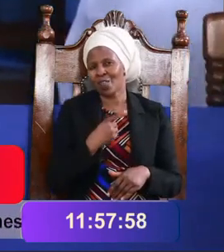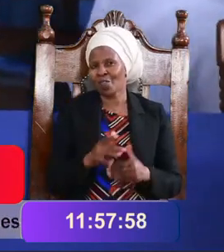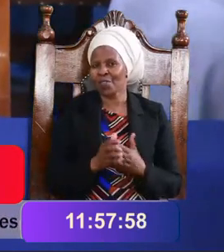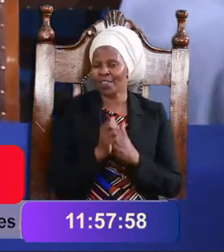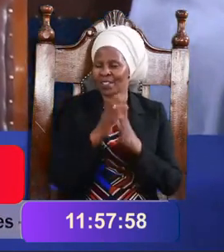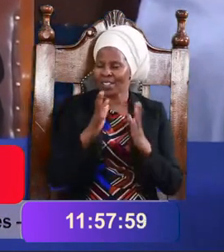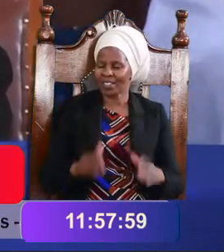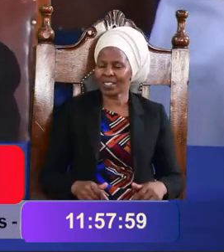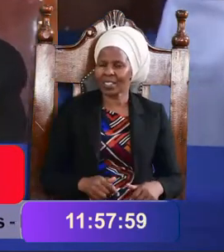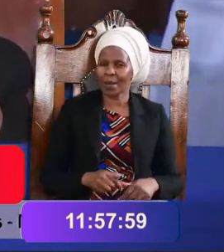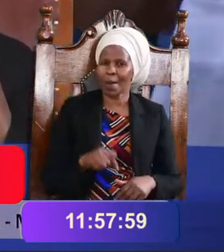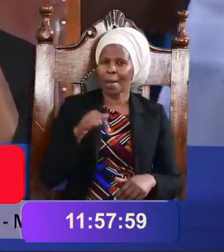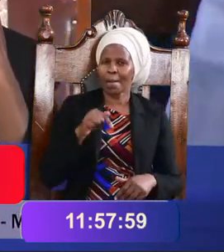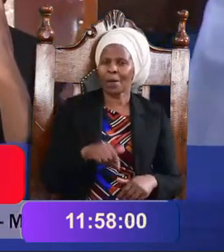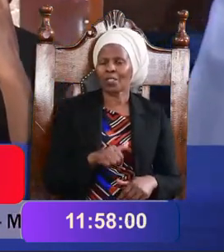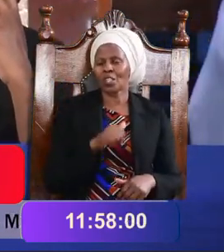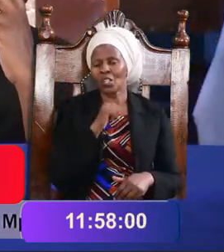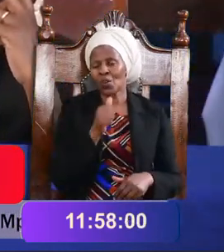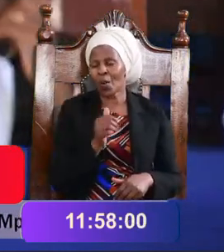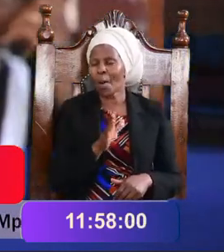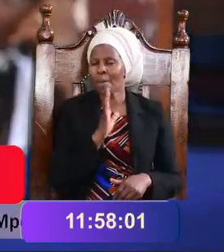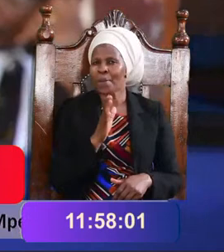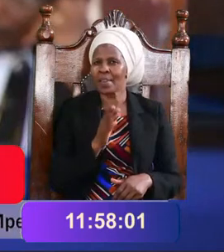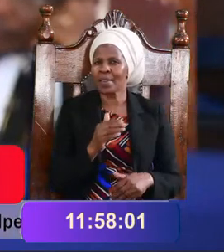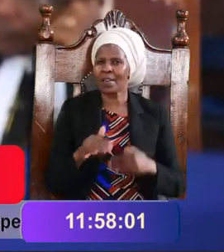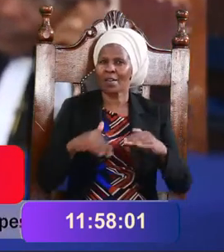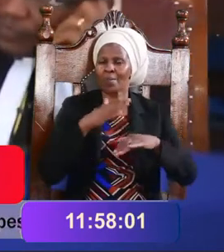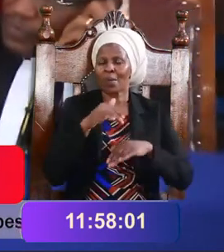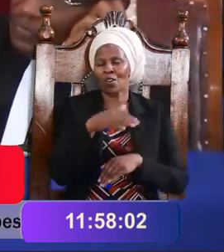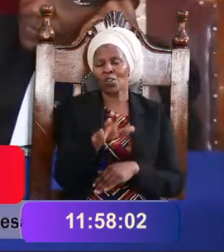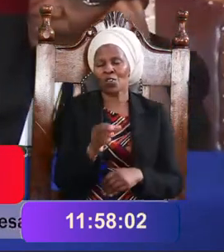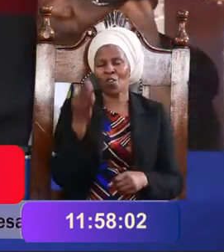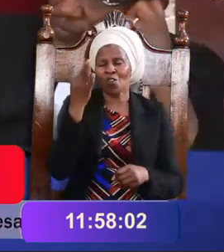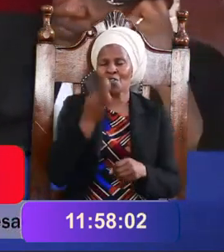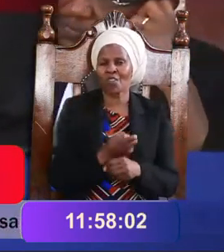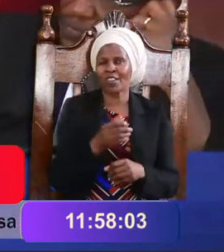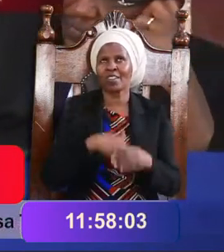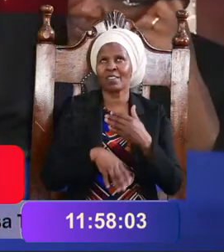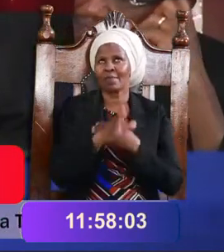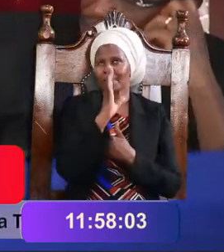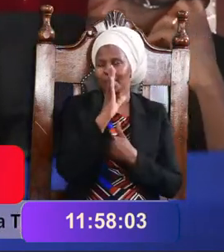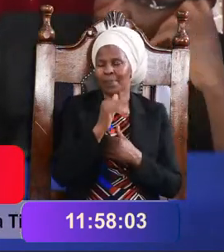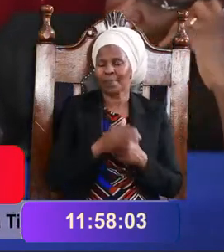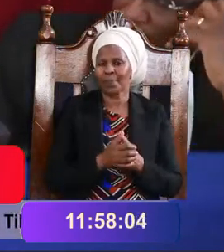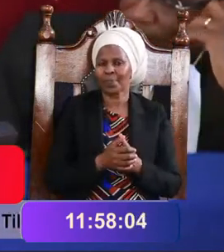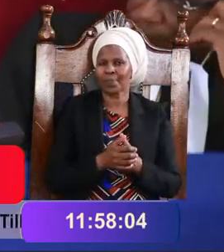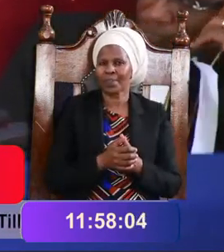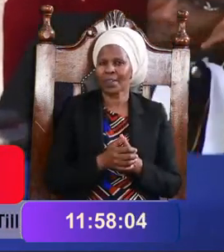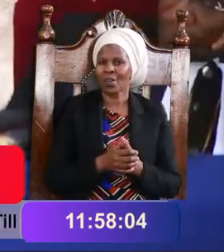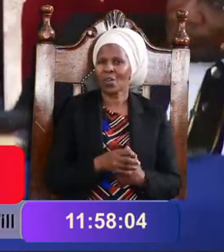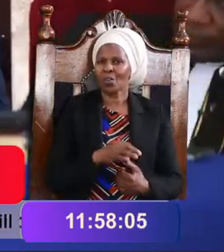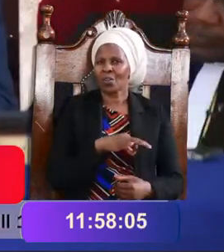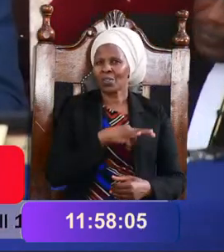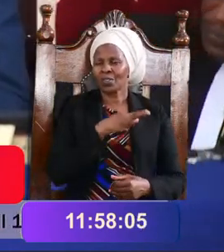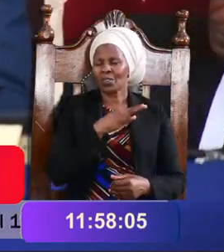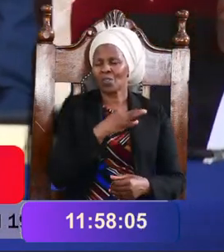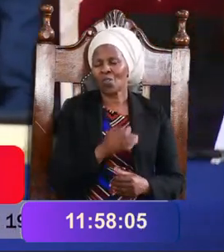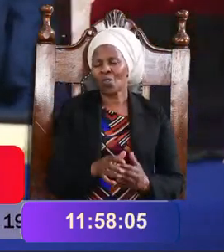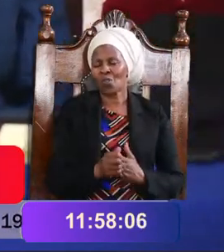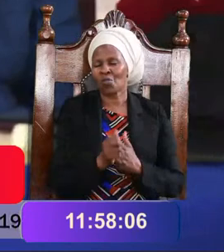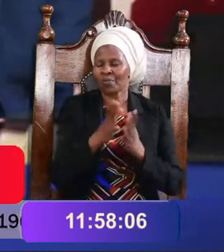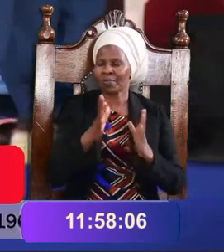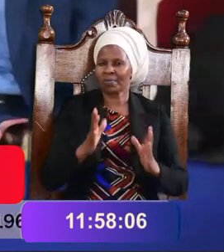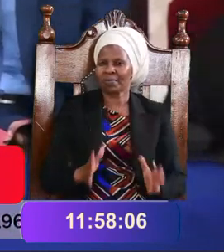ya imani yetu katika Yesu Kristo. Na badala ya roho ya wa utumishi,